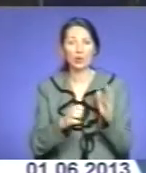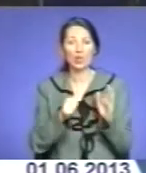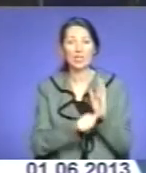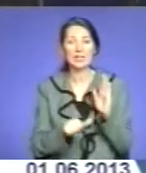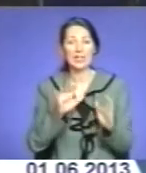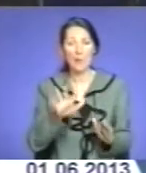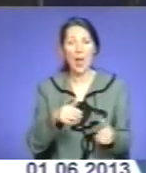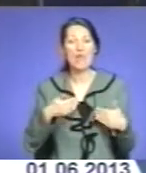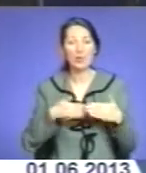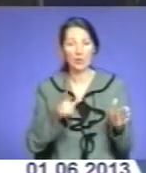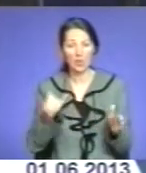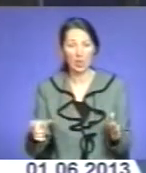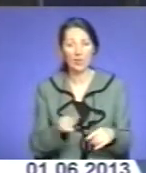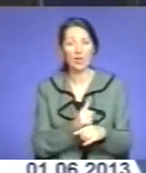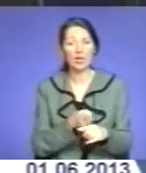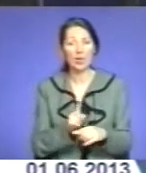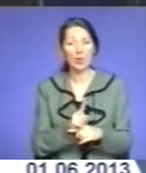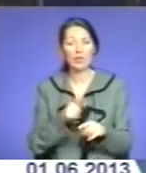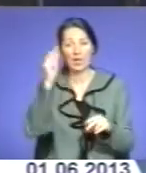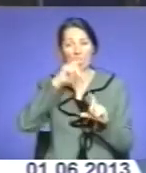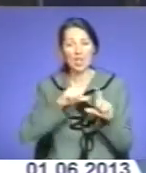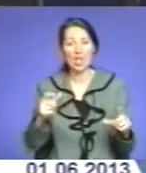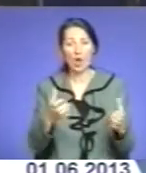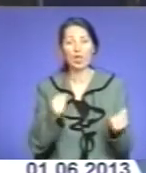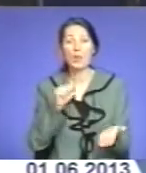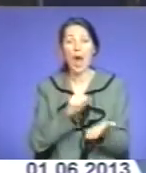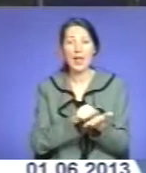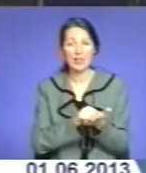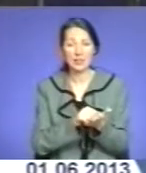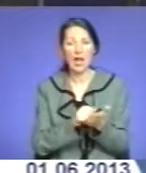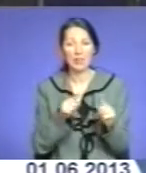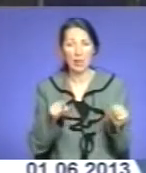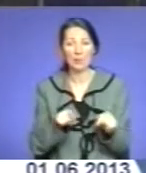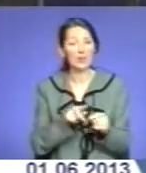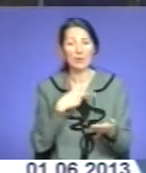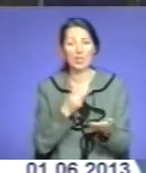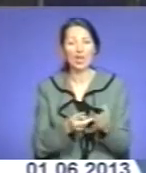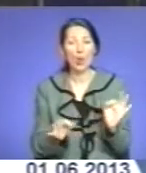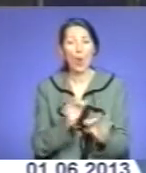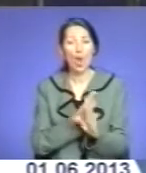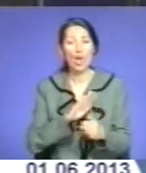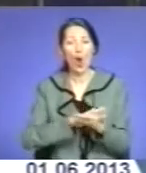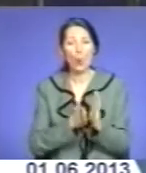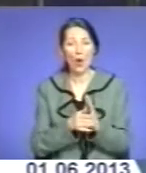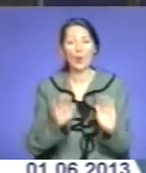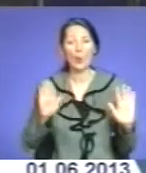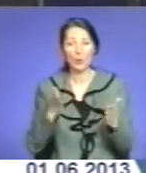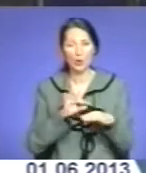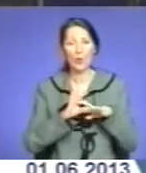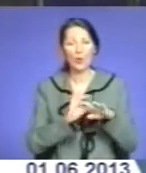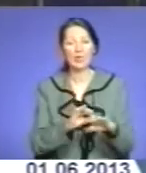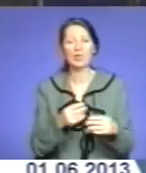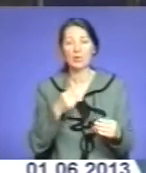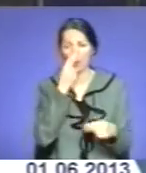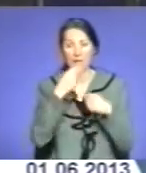1965 випускників тернопільських шкіл отримали атестати. Незважаючи на погодні умови, ця подія пройшла традиційно.